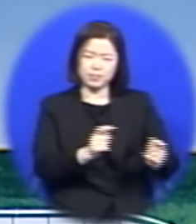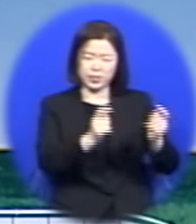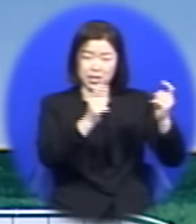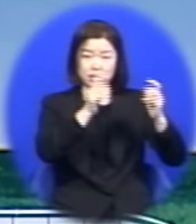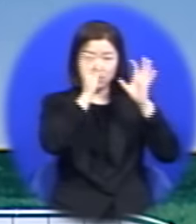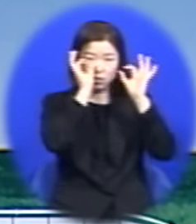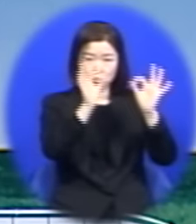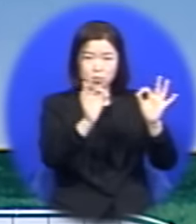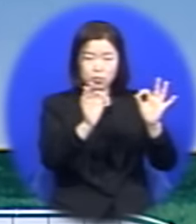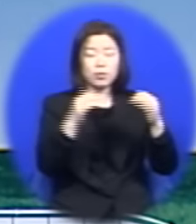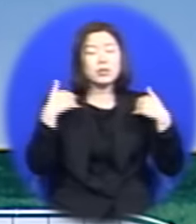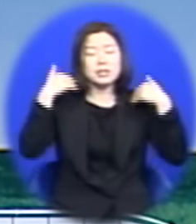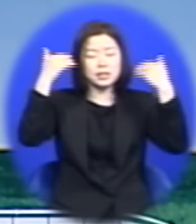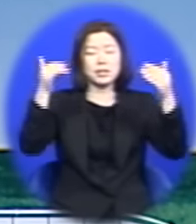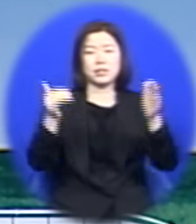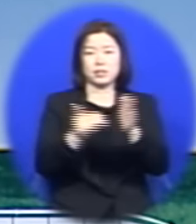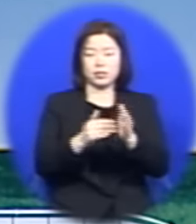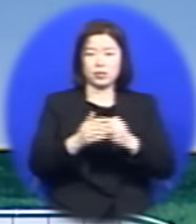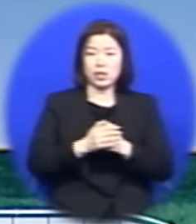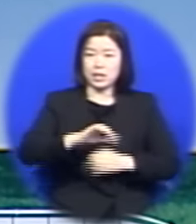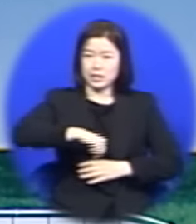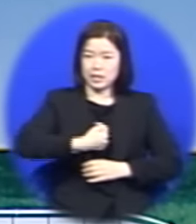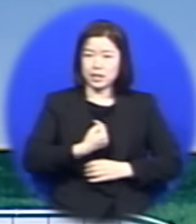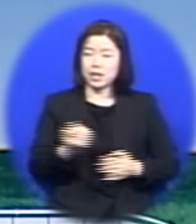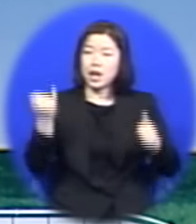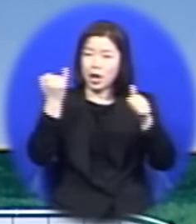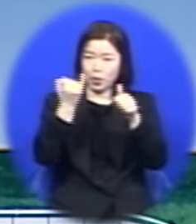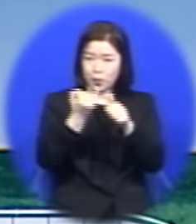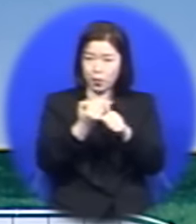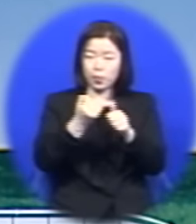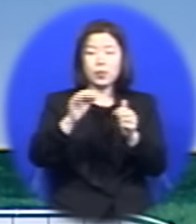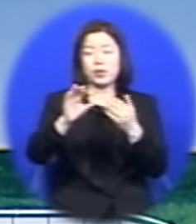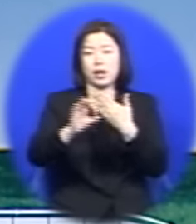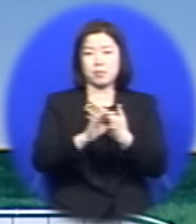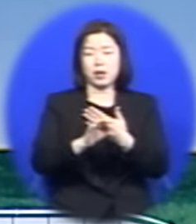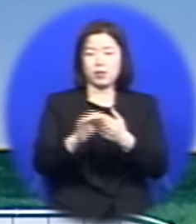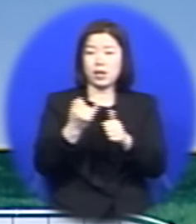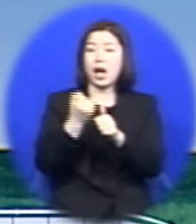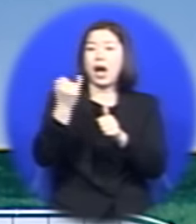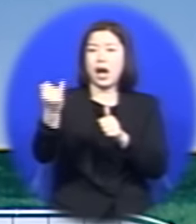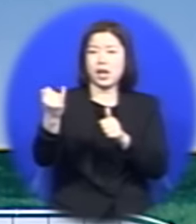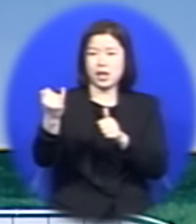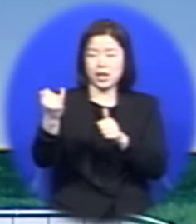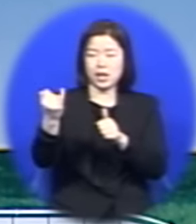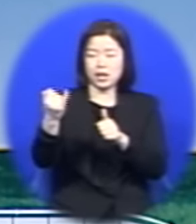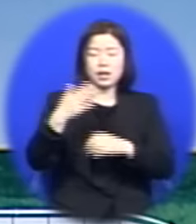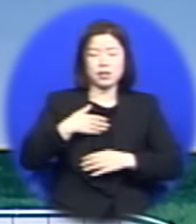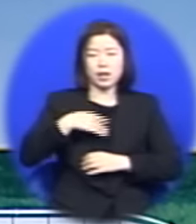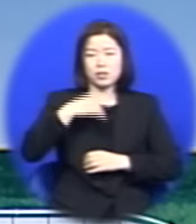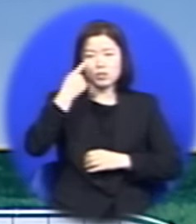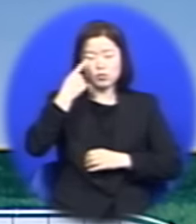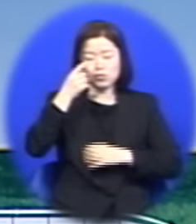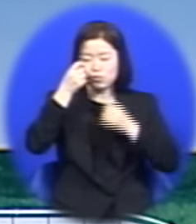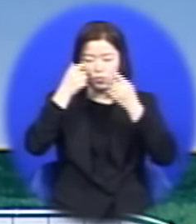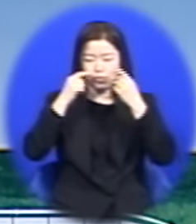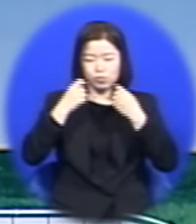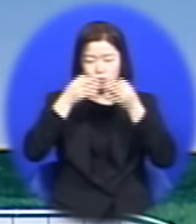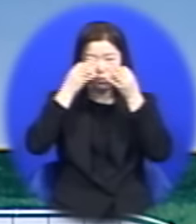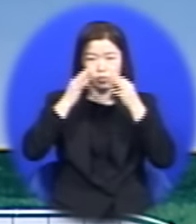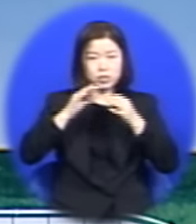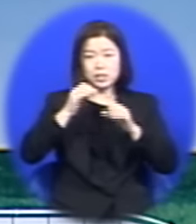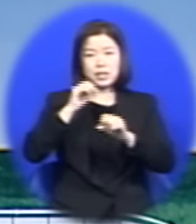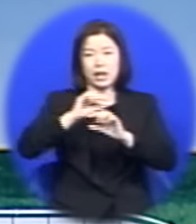것을 보고 자라서 당신이 결혼할 때는 아내에게 나는 눈에 눈물이 흐르지 않게 할